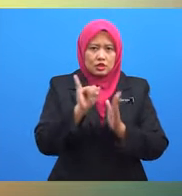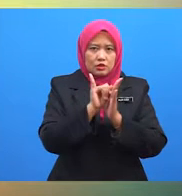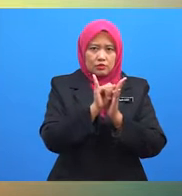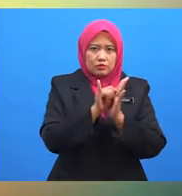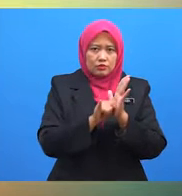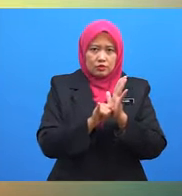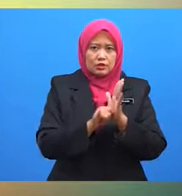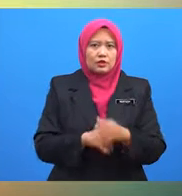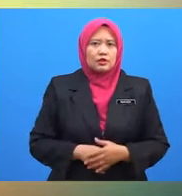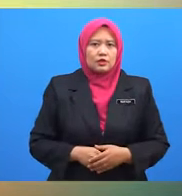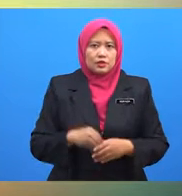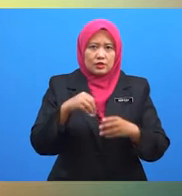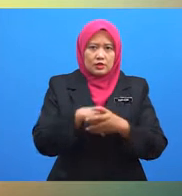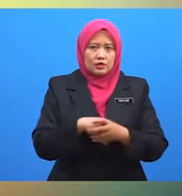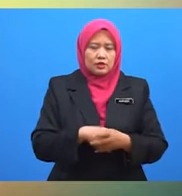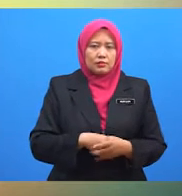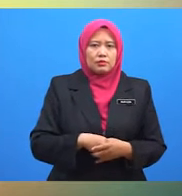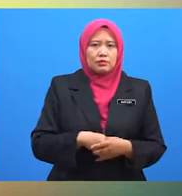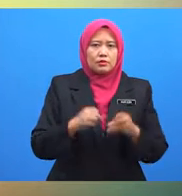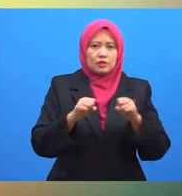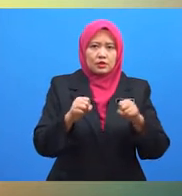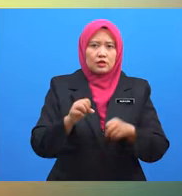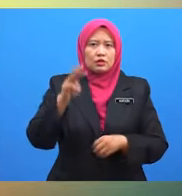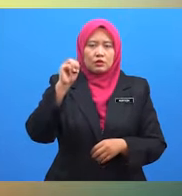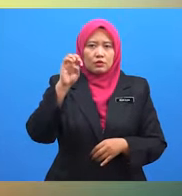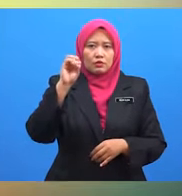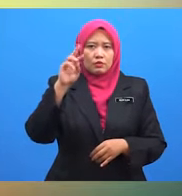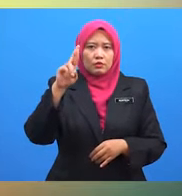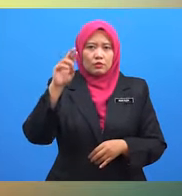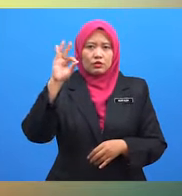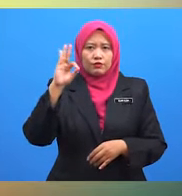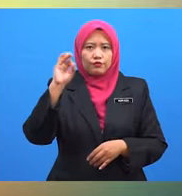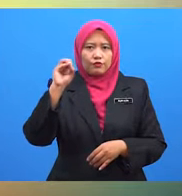morfologinya ialah ber, muncul sebagai mar.